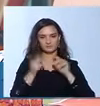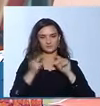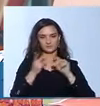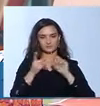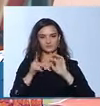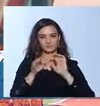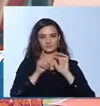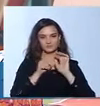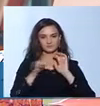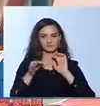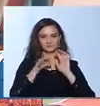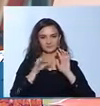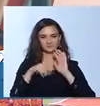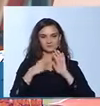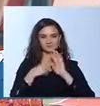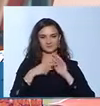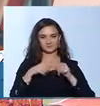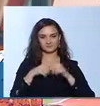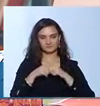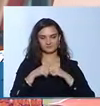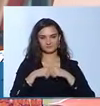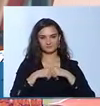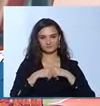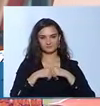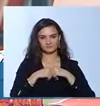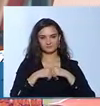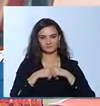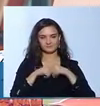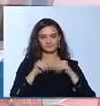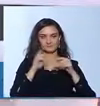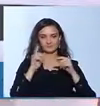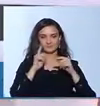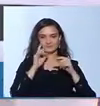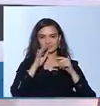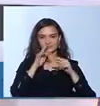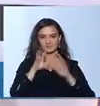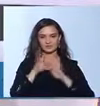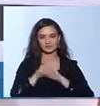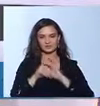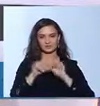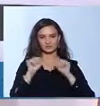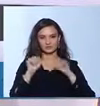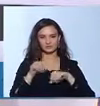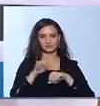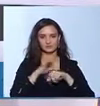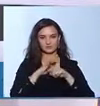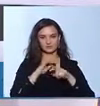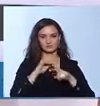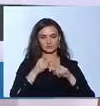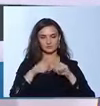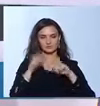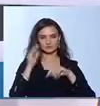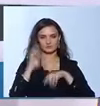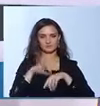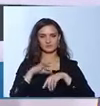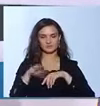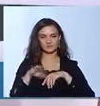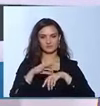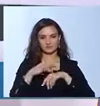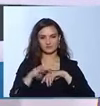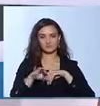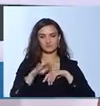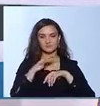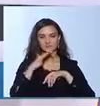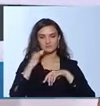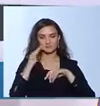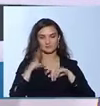ორივე ეს განმელოდები კითხავს ბატონო ალექსი. გარდატეხის ასაკში შეიძლება იყოს თმისვენა